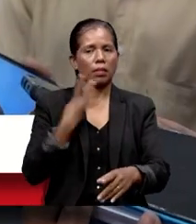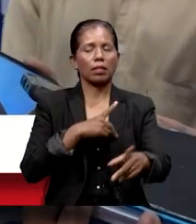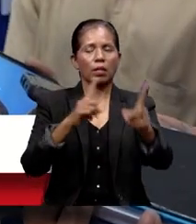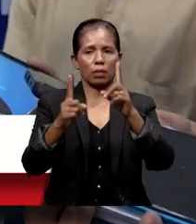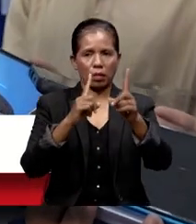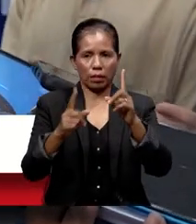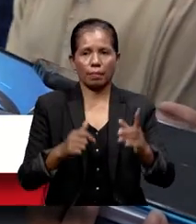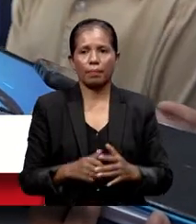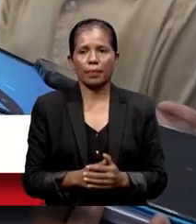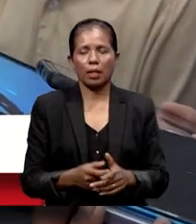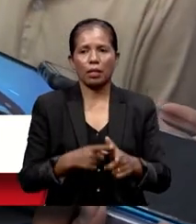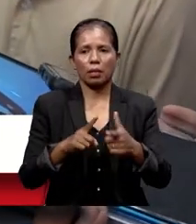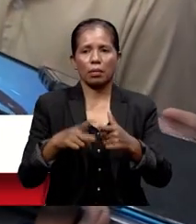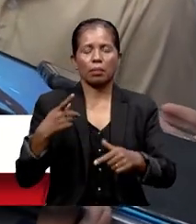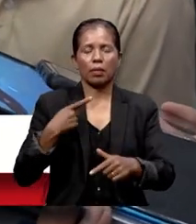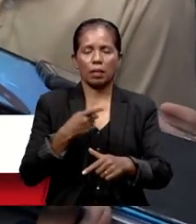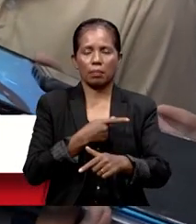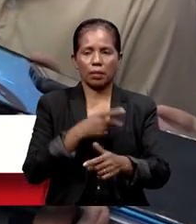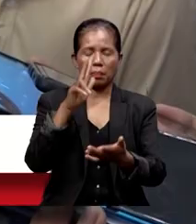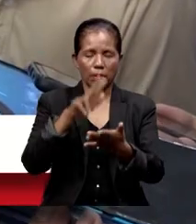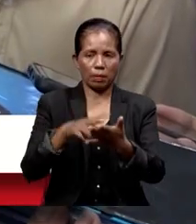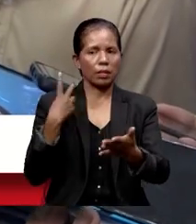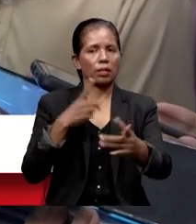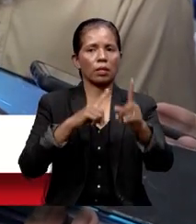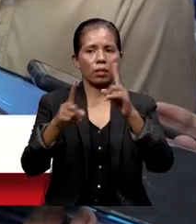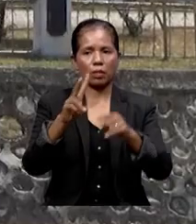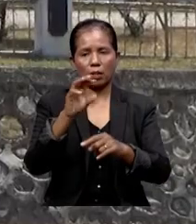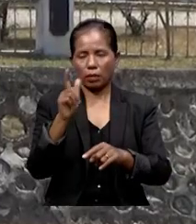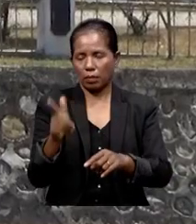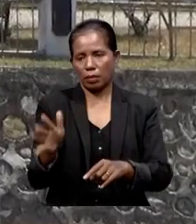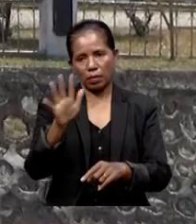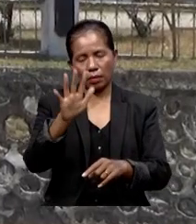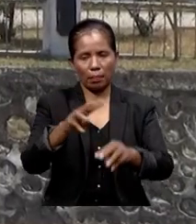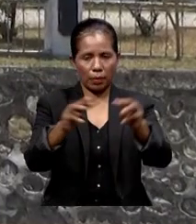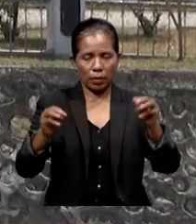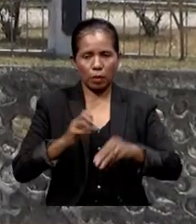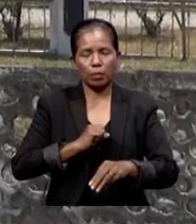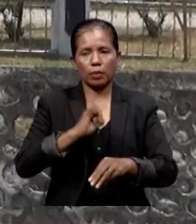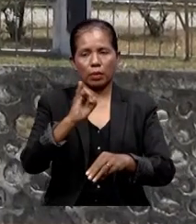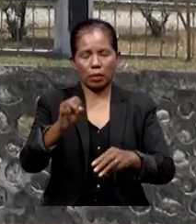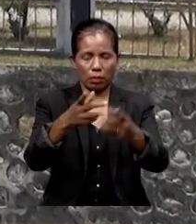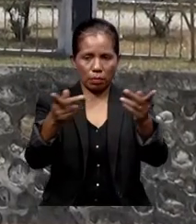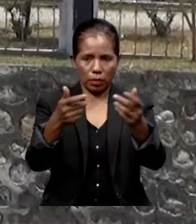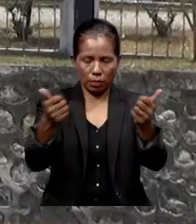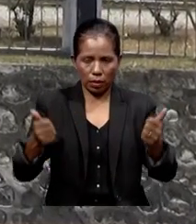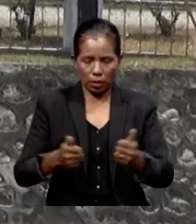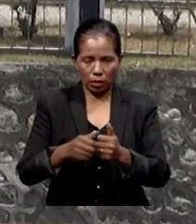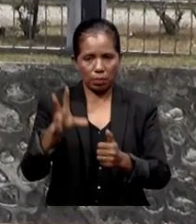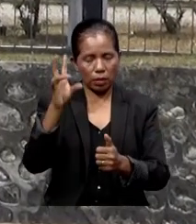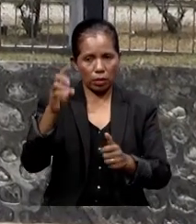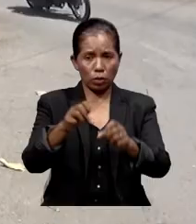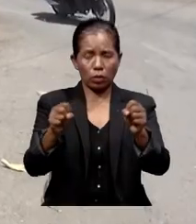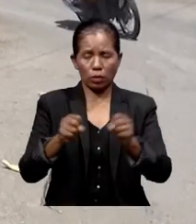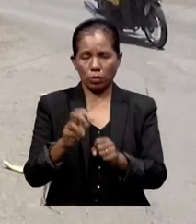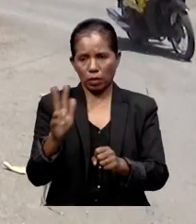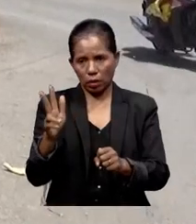nega depois de parlamento aprova tia ma kita si kolia 2025. Município Koval 5 e a posto administrativo Hitu, Suku Tolunuru,